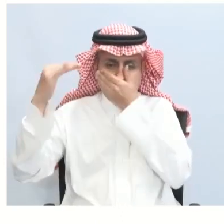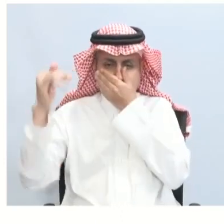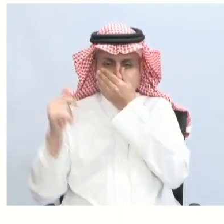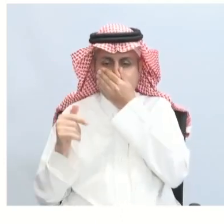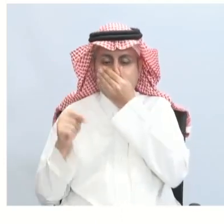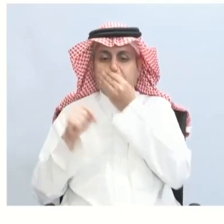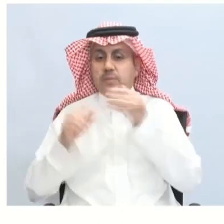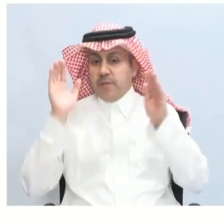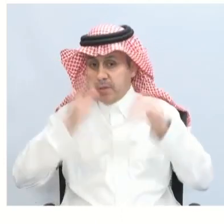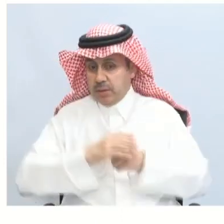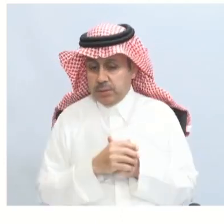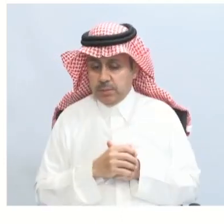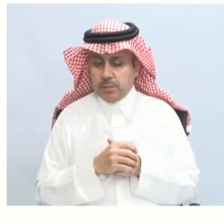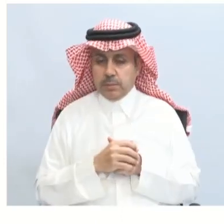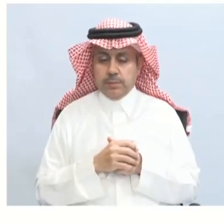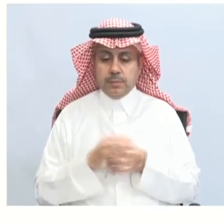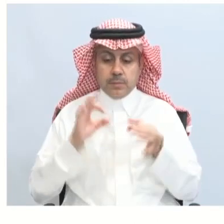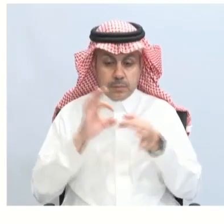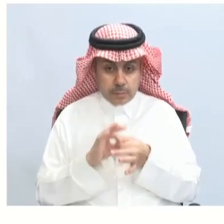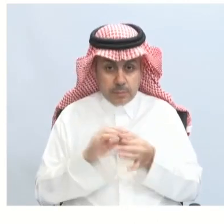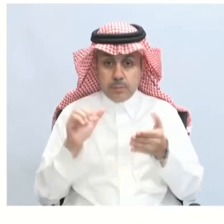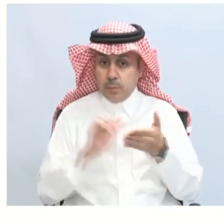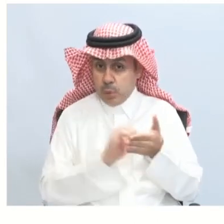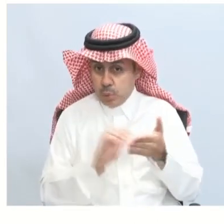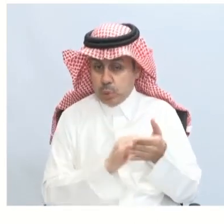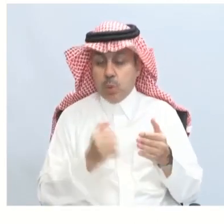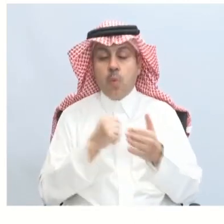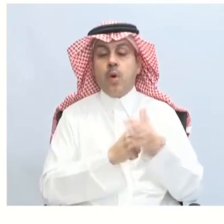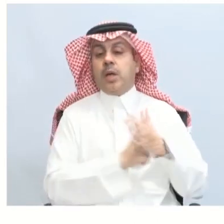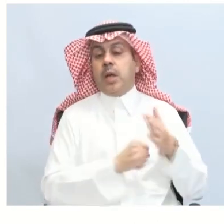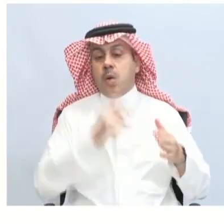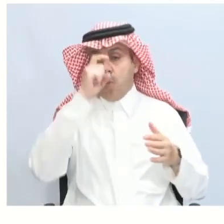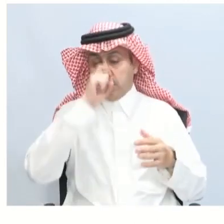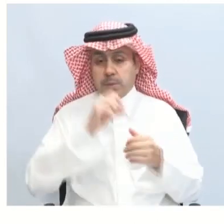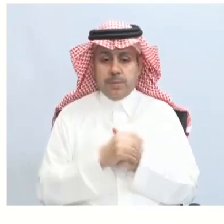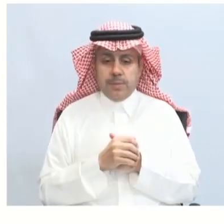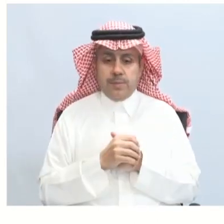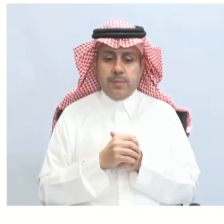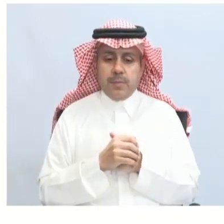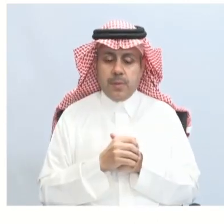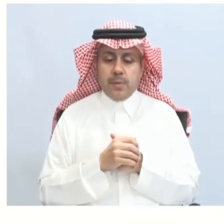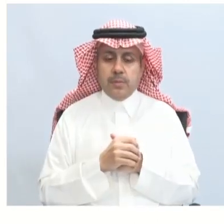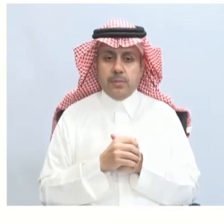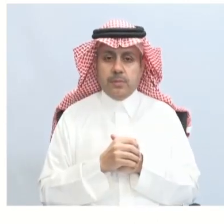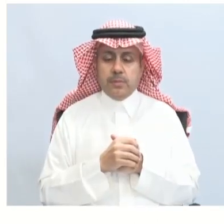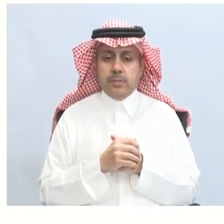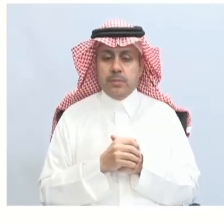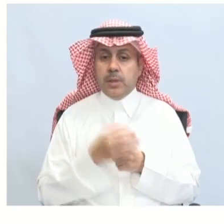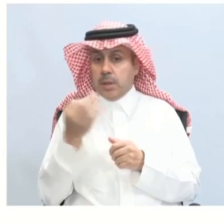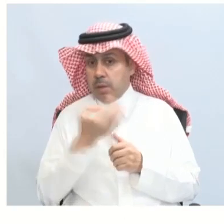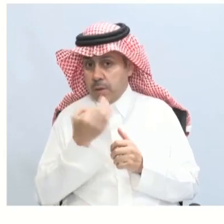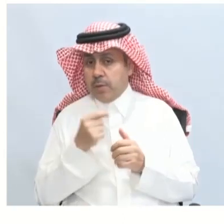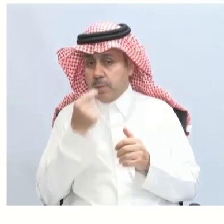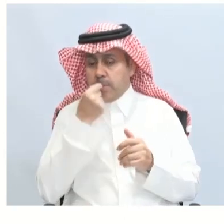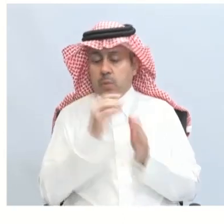في الصلاه وما يتعلق بشروطها واركانها وواجباتها فهذه هذه الذي سيتحدث عنها